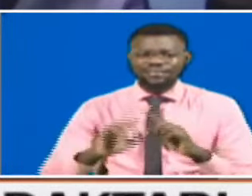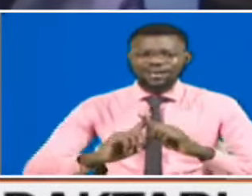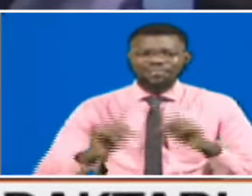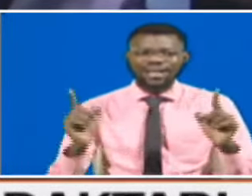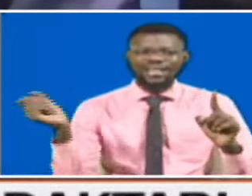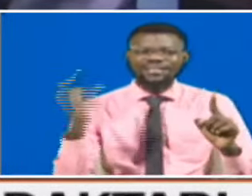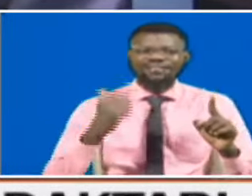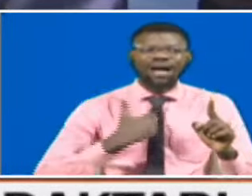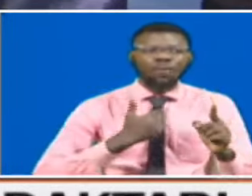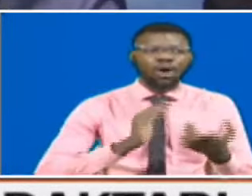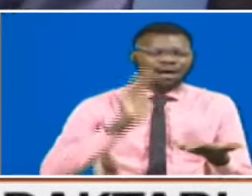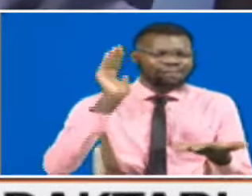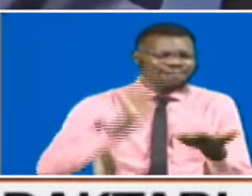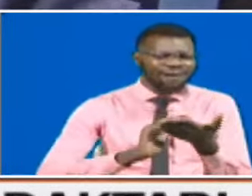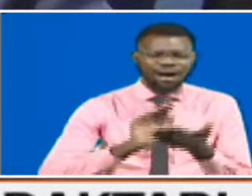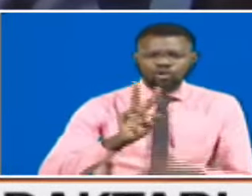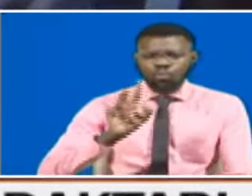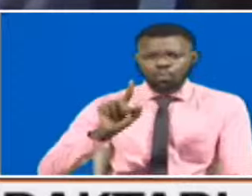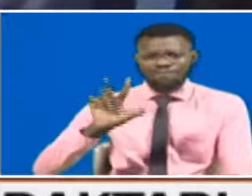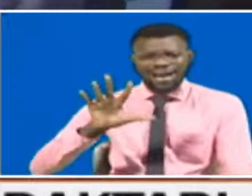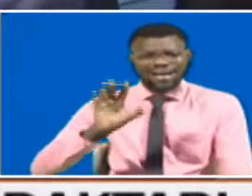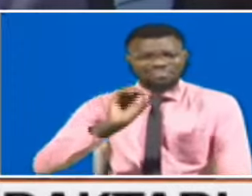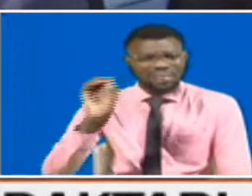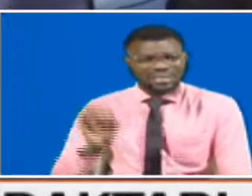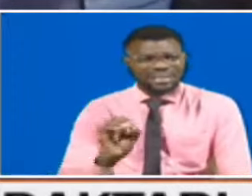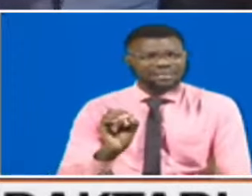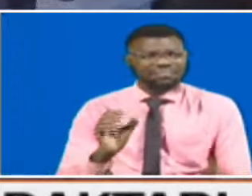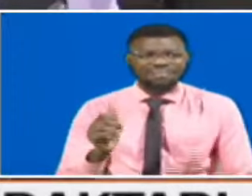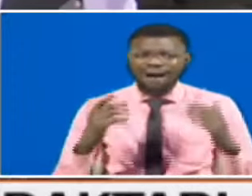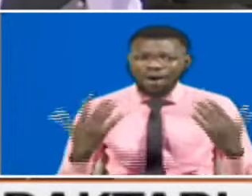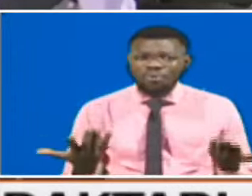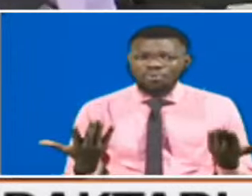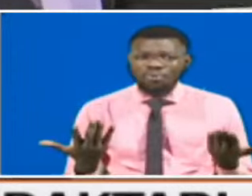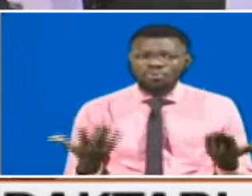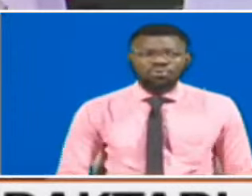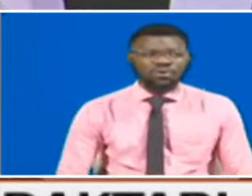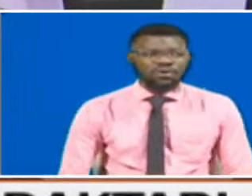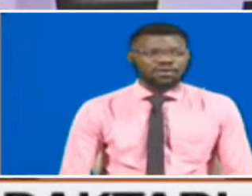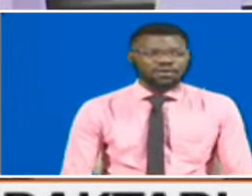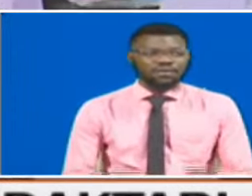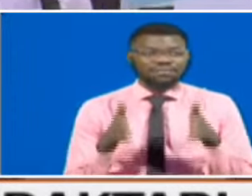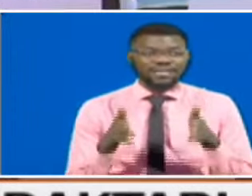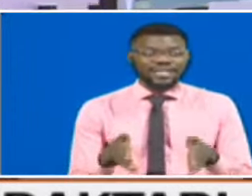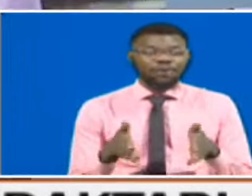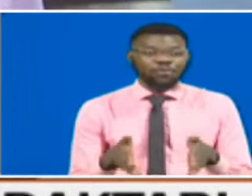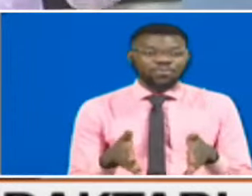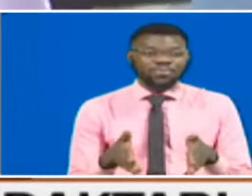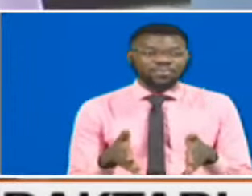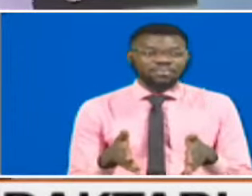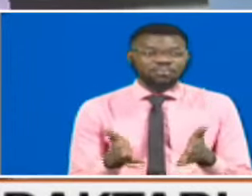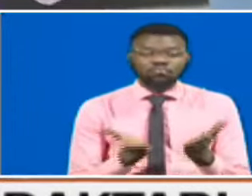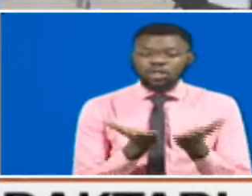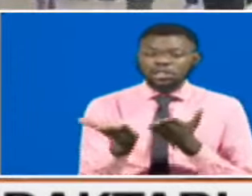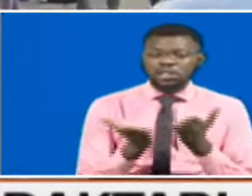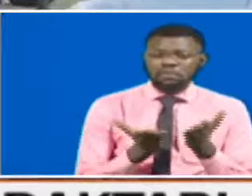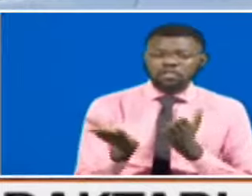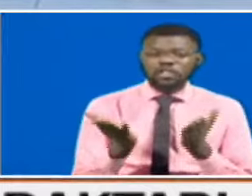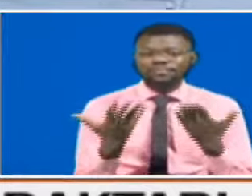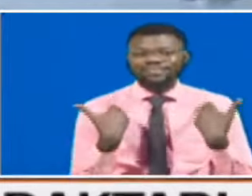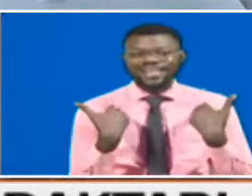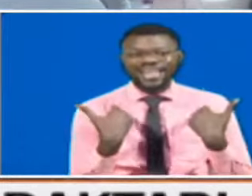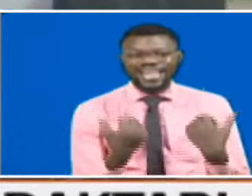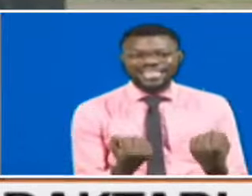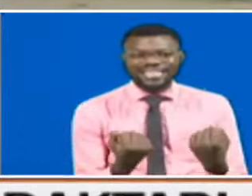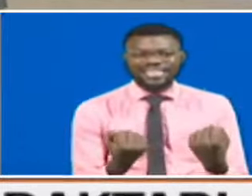by 2.5% of something called shift. Ni mgomo ambao umeathiri pakubwa utoaji wa huduma za afya